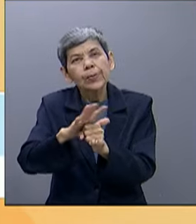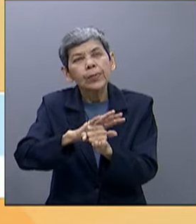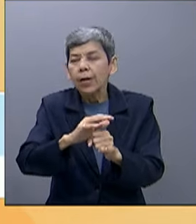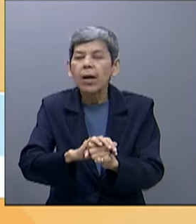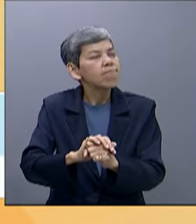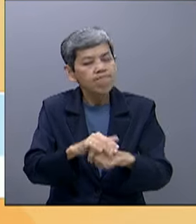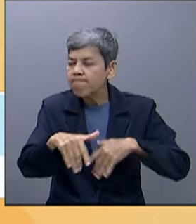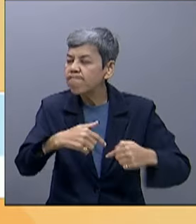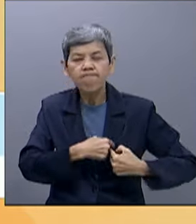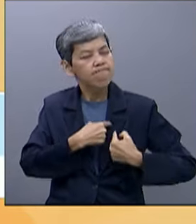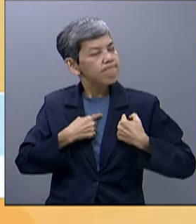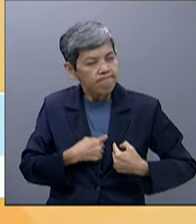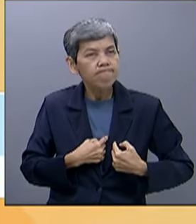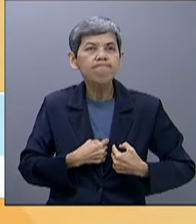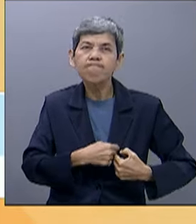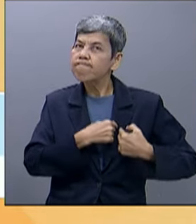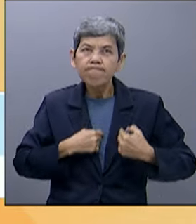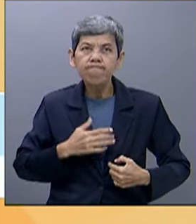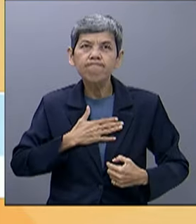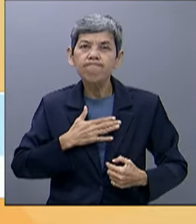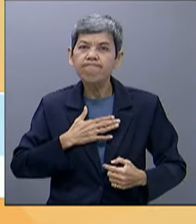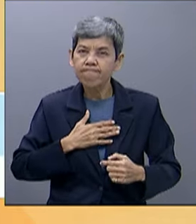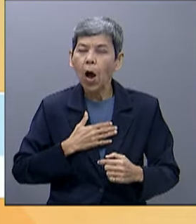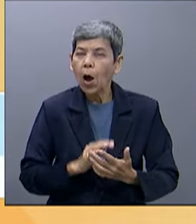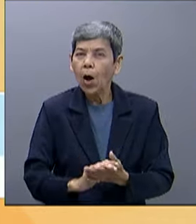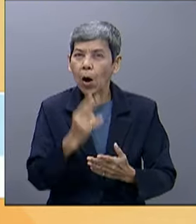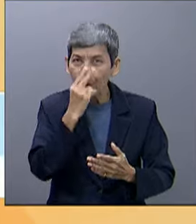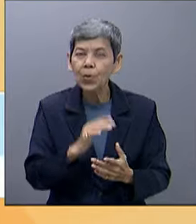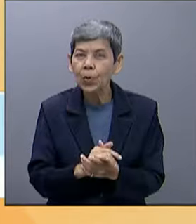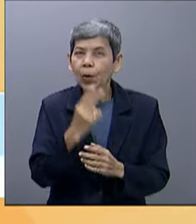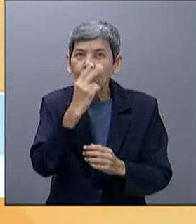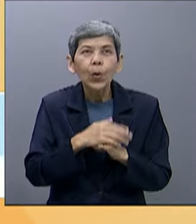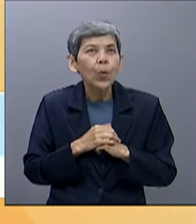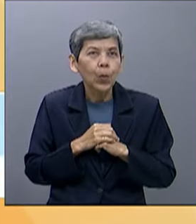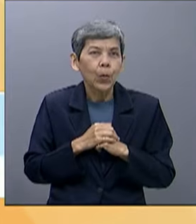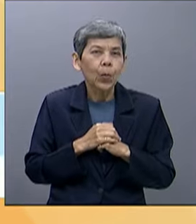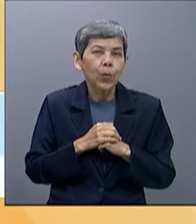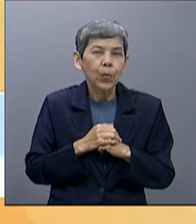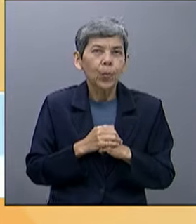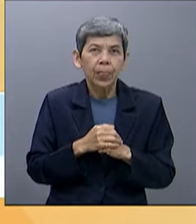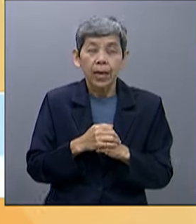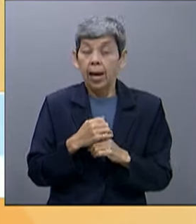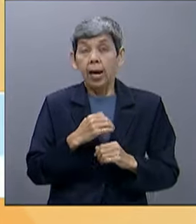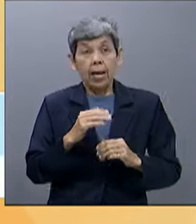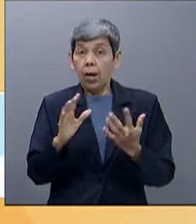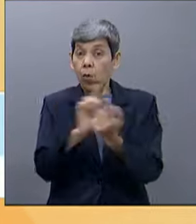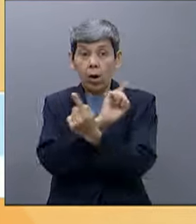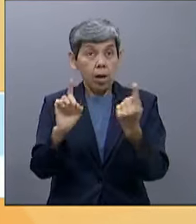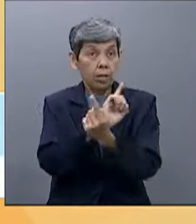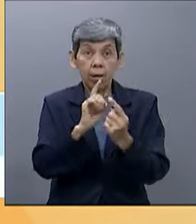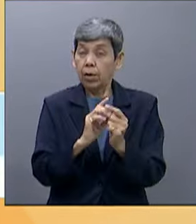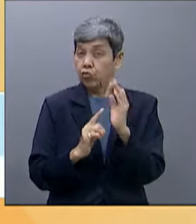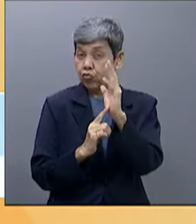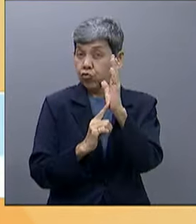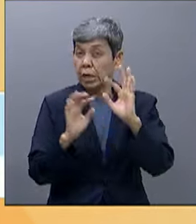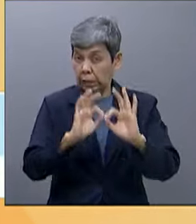งศรัทธา จัดเต็มผมเห็น จัดเต็ม คุมวัดนี่โอ้โหจัดเต็มเกินงบใช่ไหมคร ับใช่ครับ อย่างนี้แสดงว่าประเพณีแห่เทียนพรรษาเนี่ยมีความ